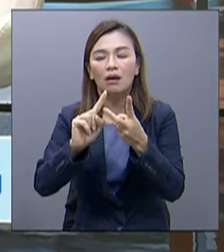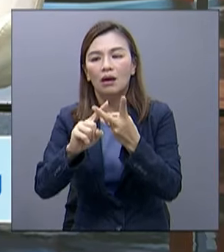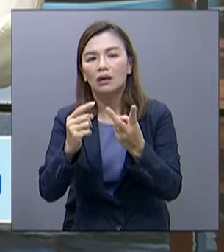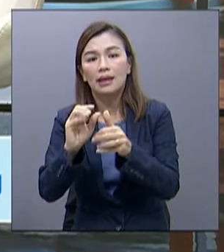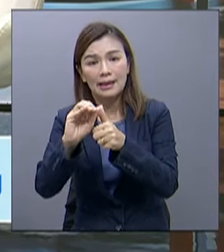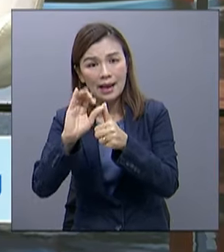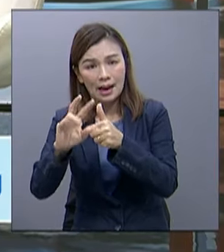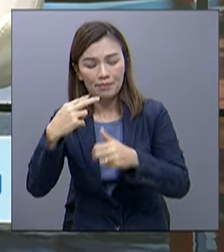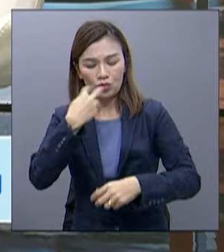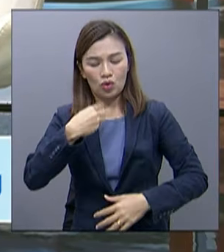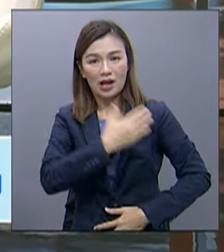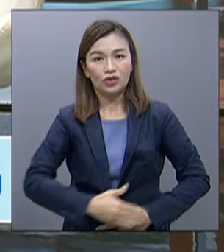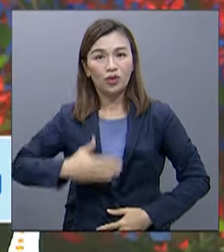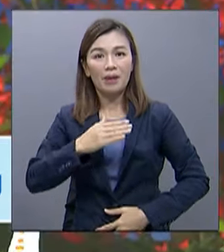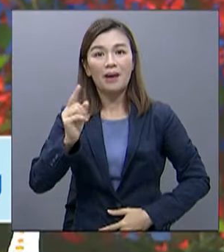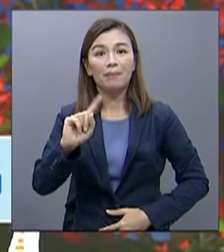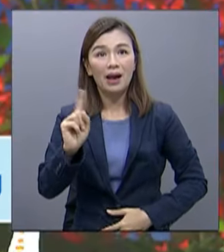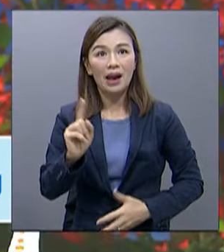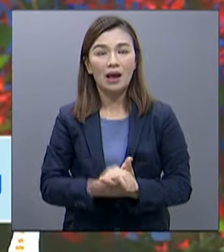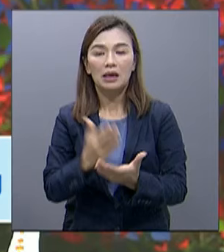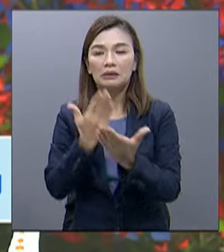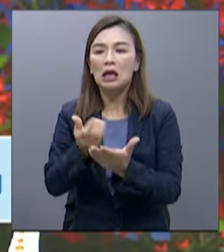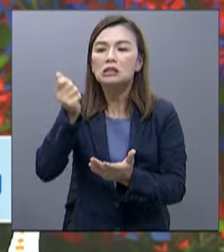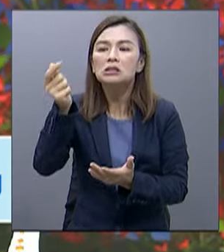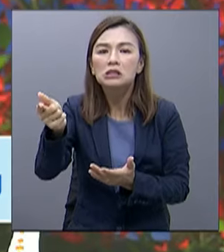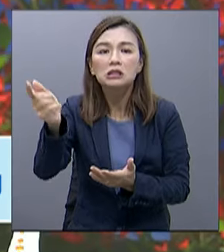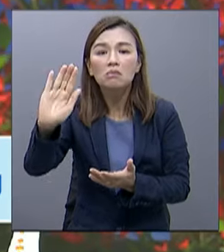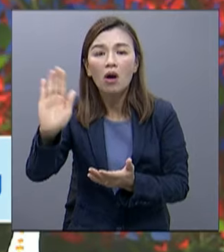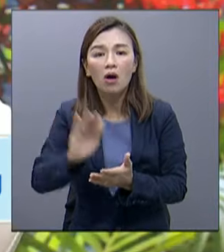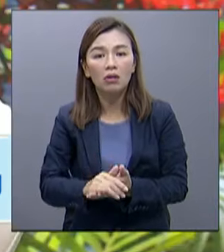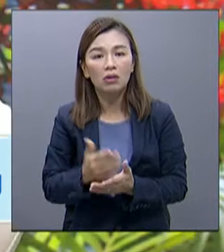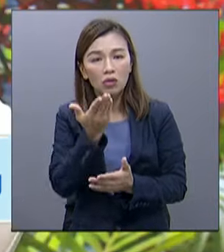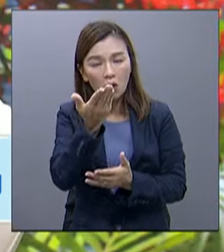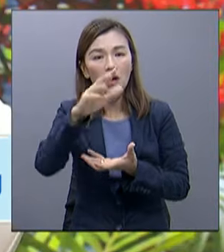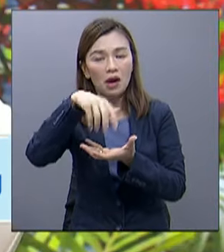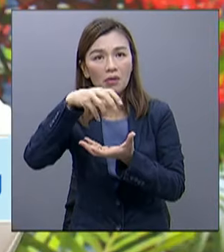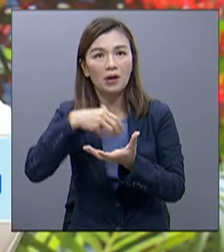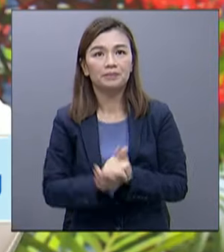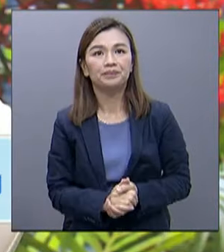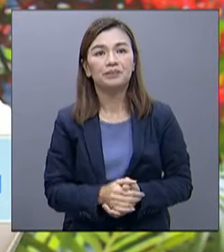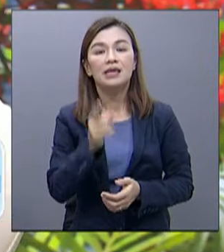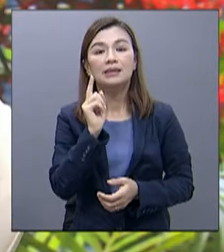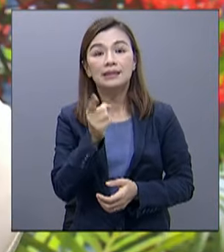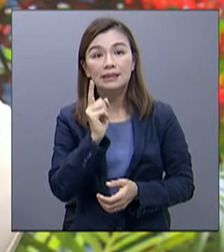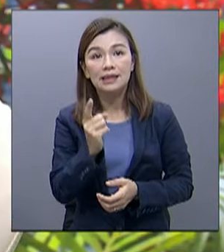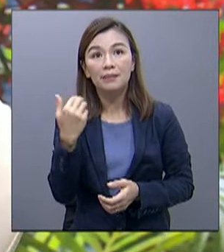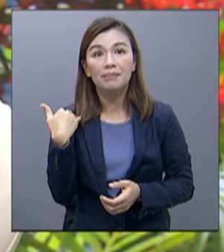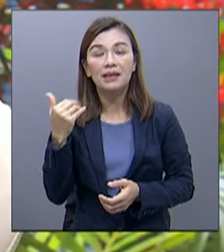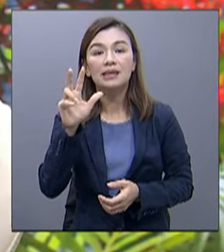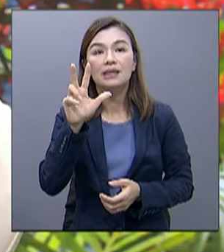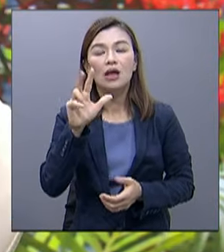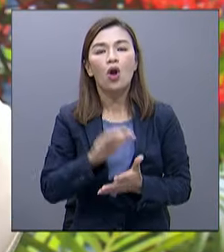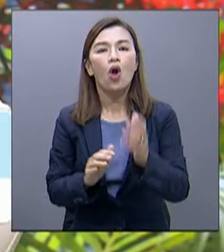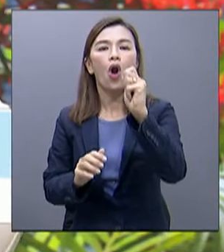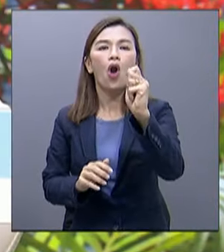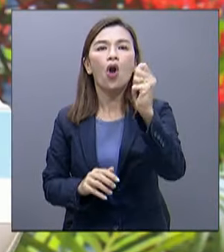ในการดูแลสุขภาพเพื่อที่เราจะไม่ได้ต้องไปเสียเงินซื้อผลิตภัณฑ์เสริมอาหารหรืออาหารเสริมนะครับเชิญเลยครับครับก็จะมี 3 3ออ